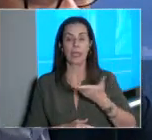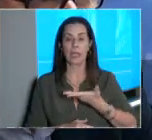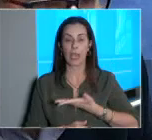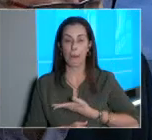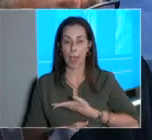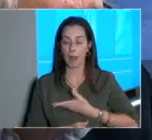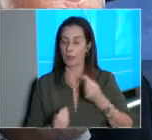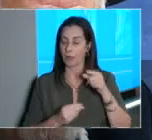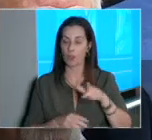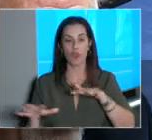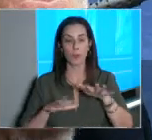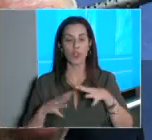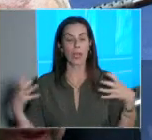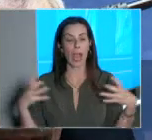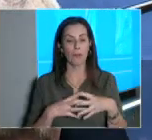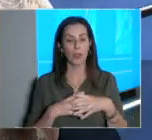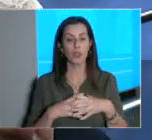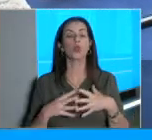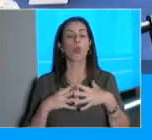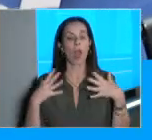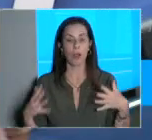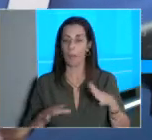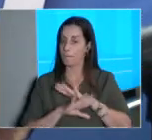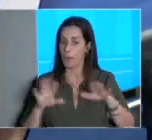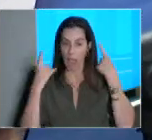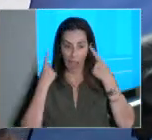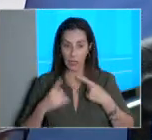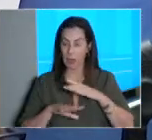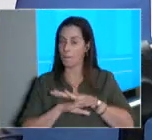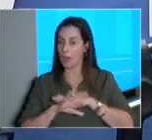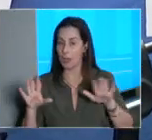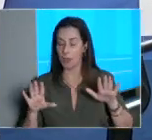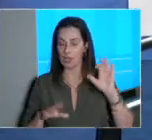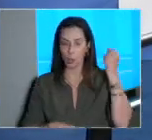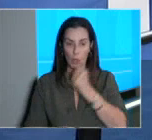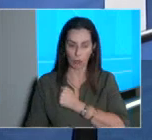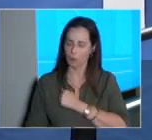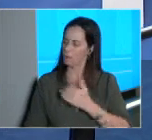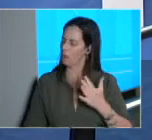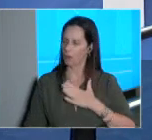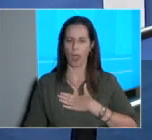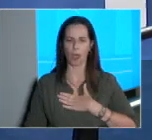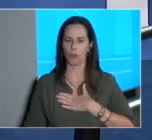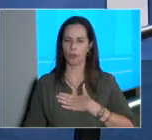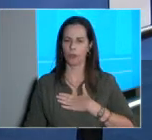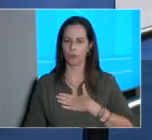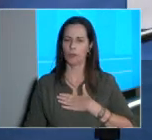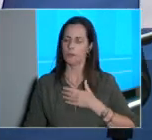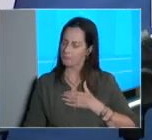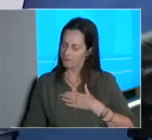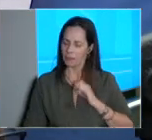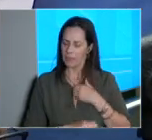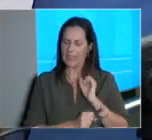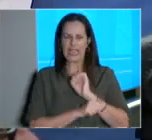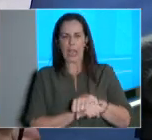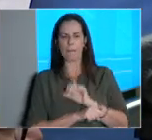את העיקרון הזה של ממשלת חירום רחבה, בלי החרדים ובלי החרדלים, אנחנו נתגבר על